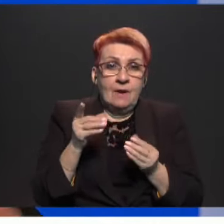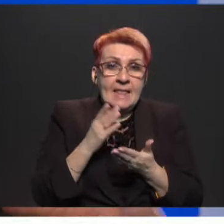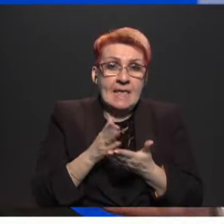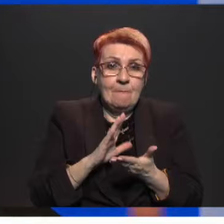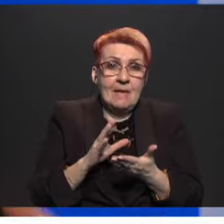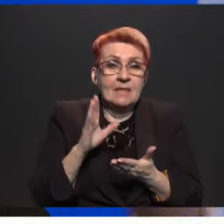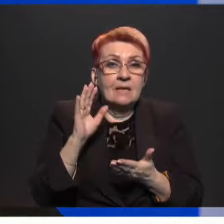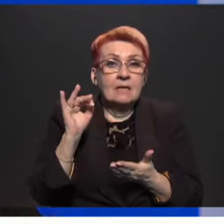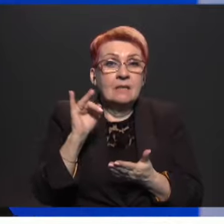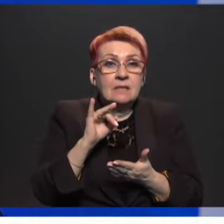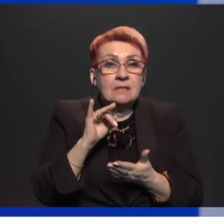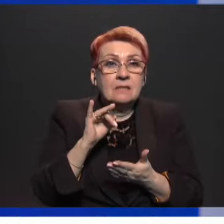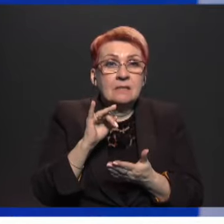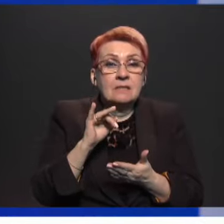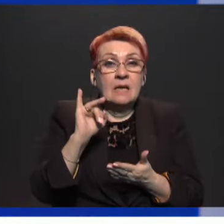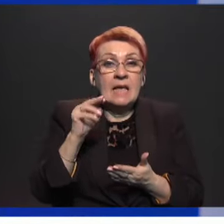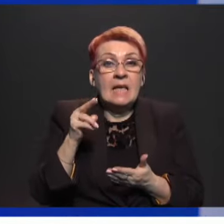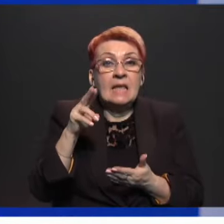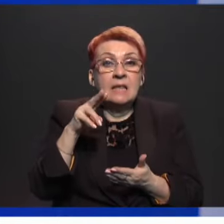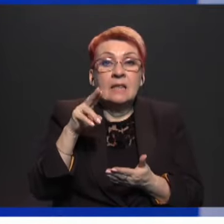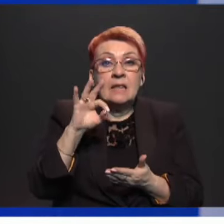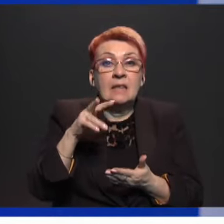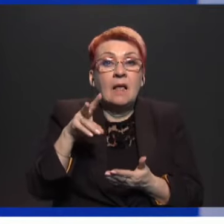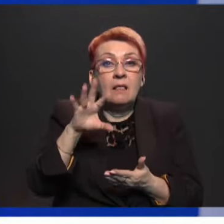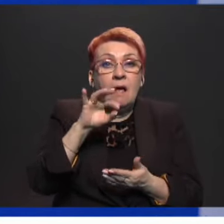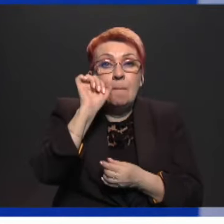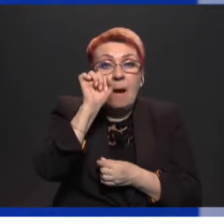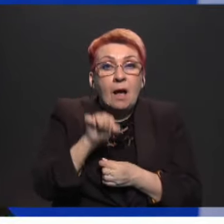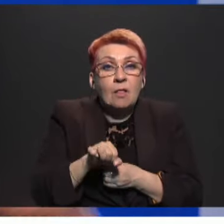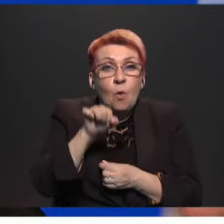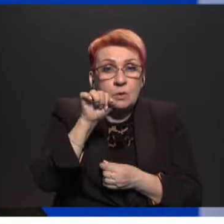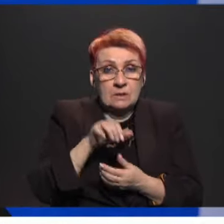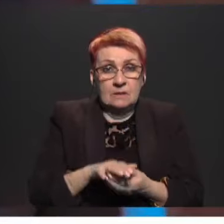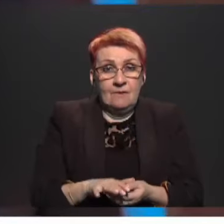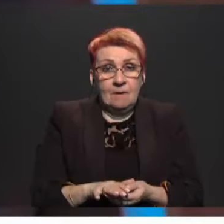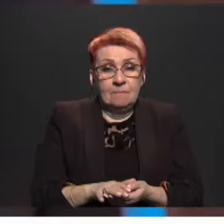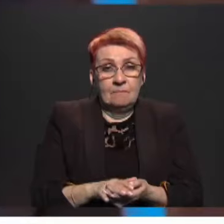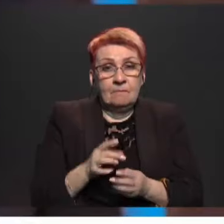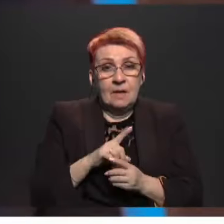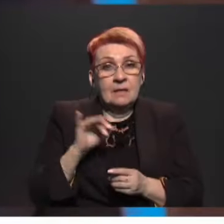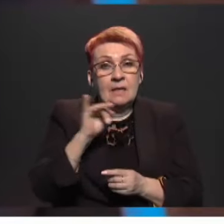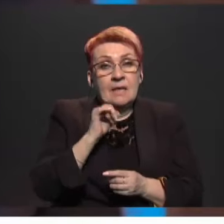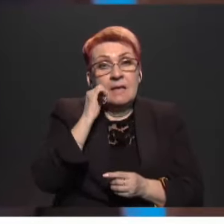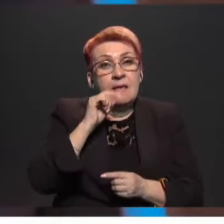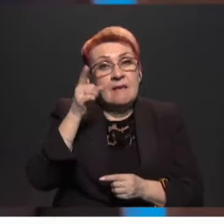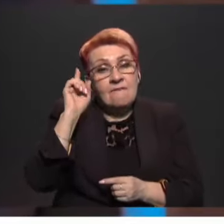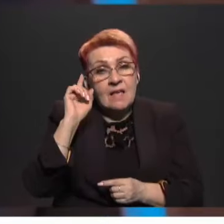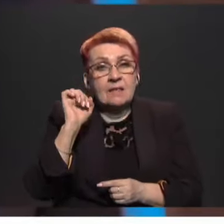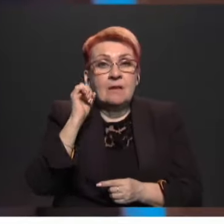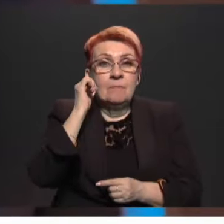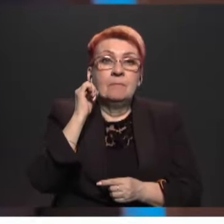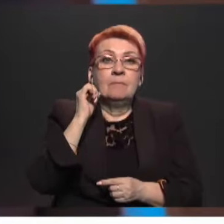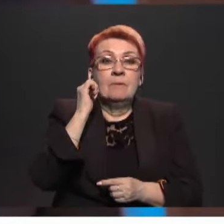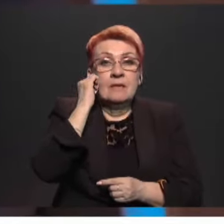раз повторю, имеет свое определенное основание, так или иначе, в Священном Писании Нового Завета и в том числе Ветхого Завета. Спасибо за такой подробный